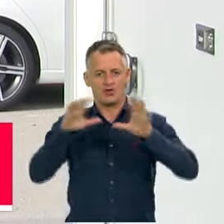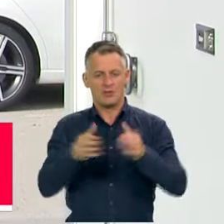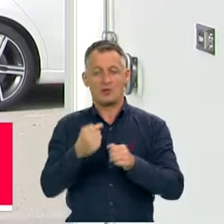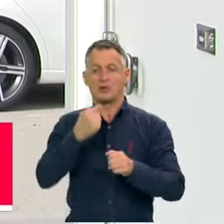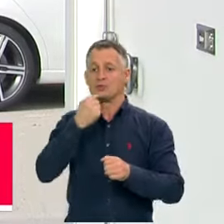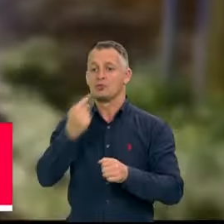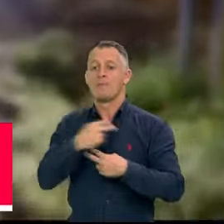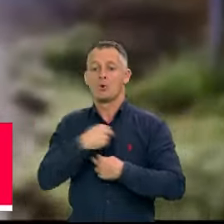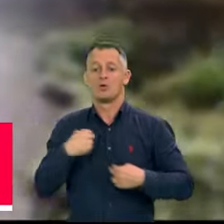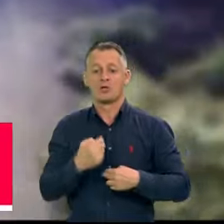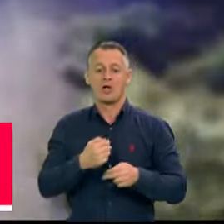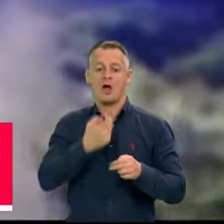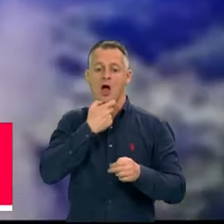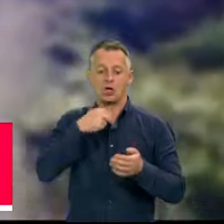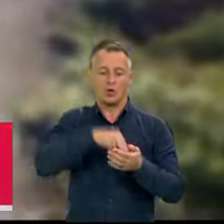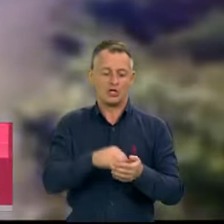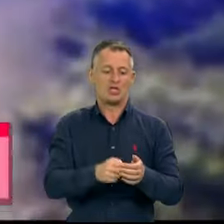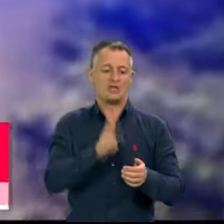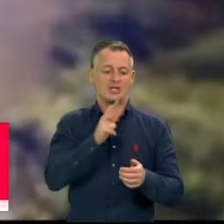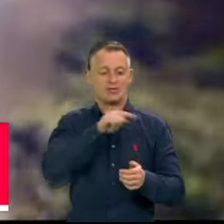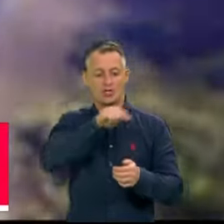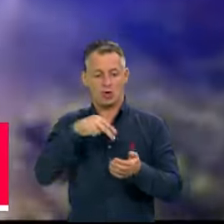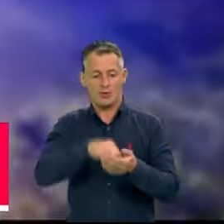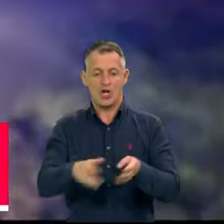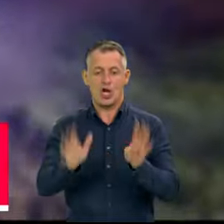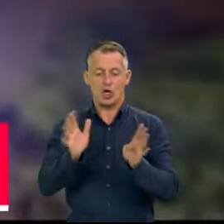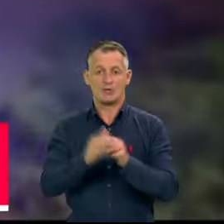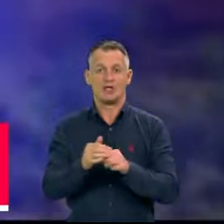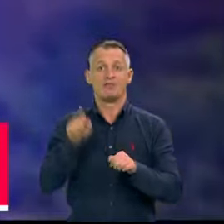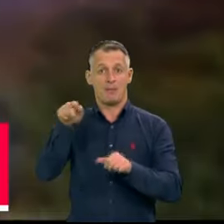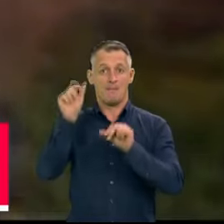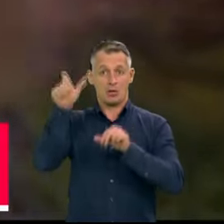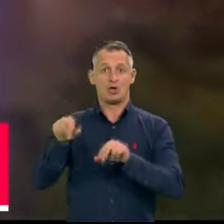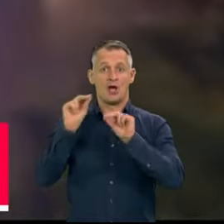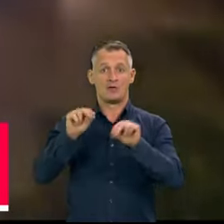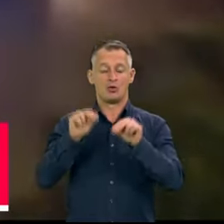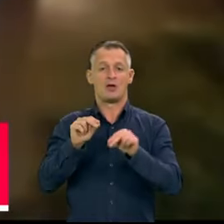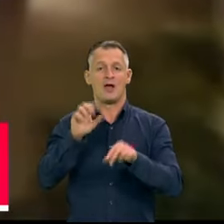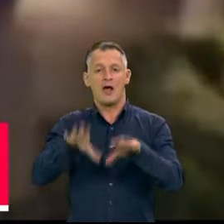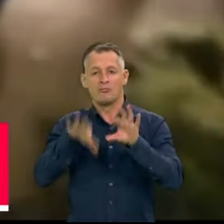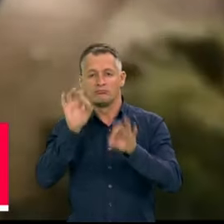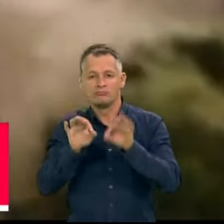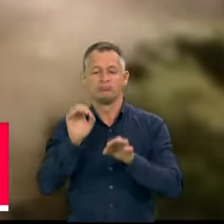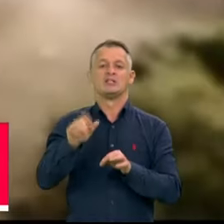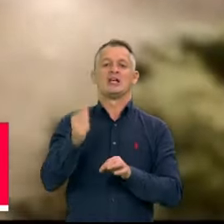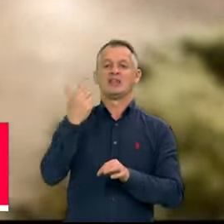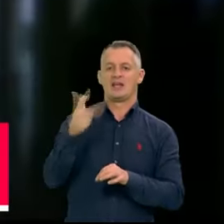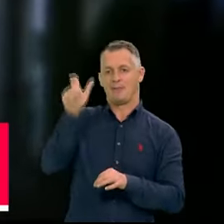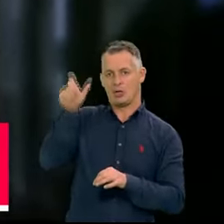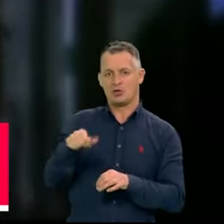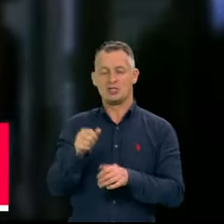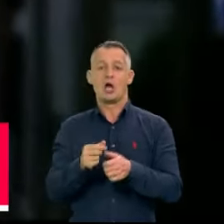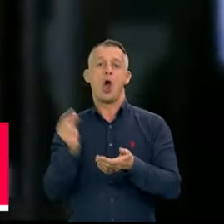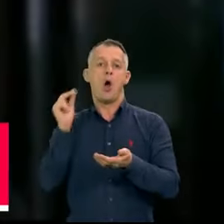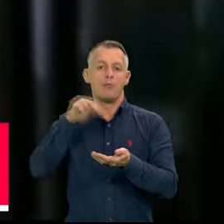timp de șase ani între 2013 și 2019 antrenorul a recrutat trei sportive în scopul exploatării sexuale prin obligarea la